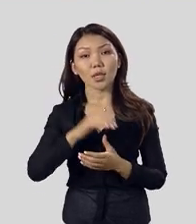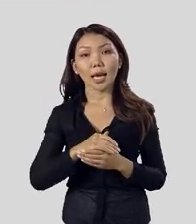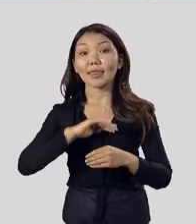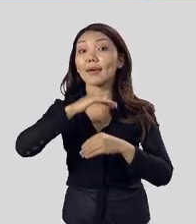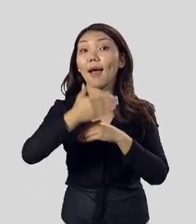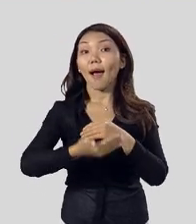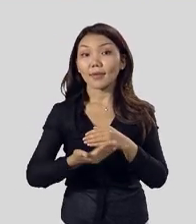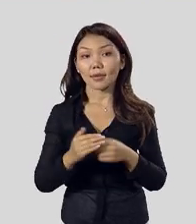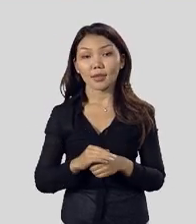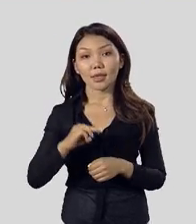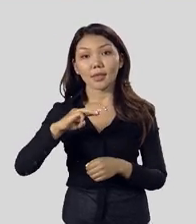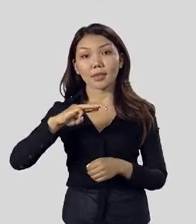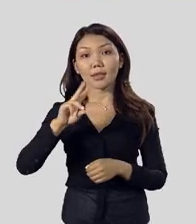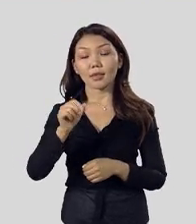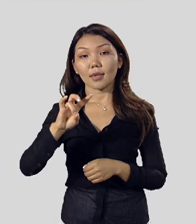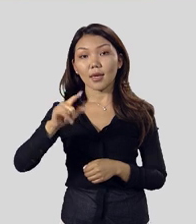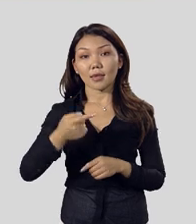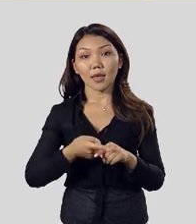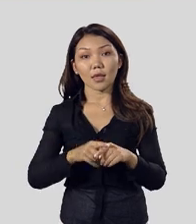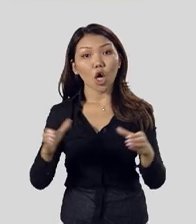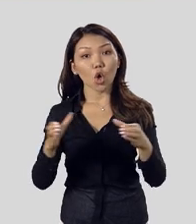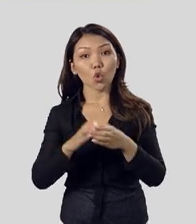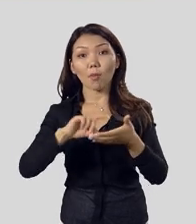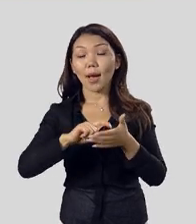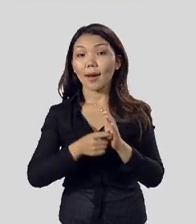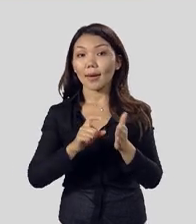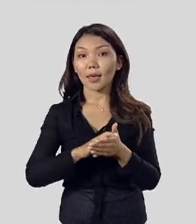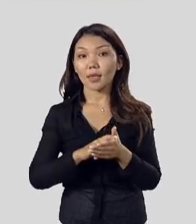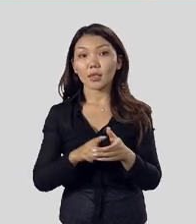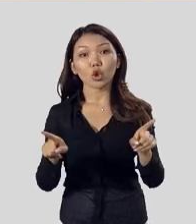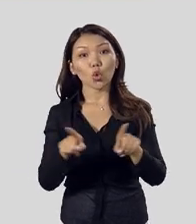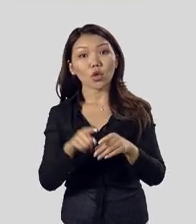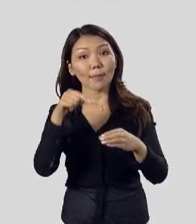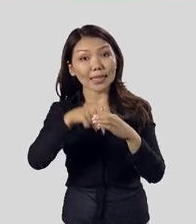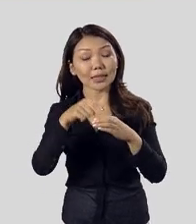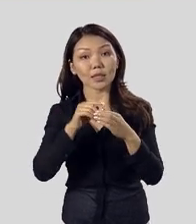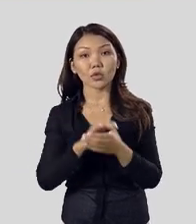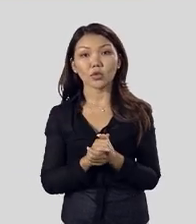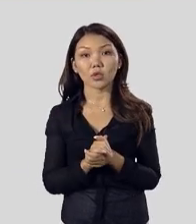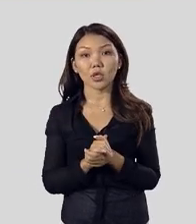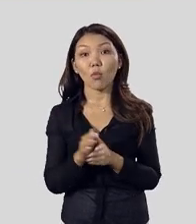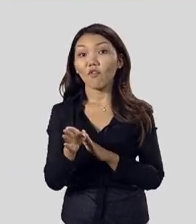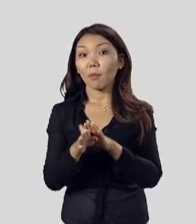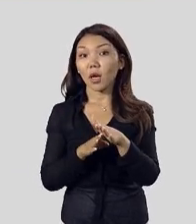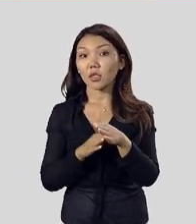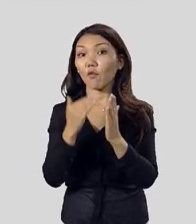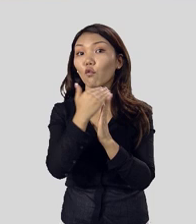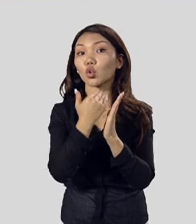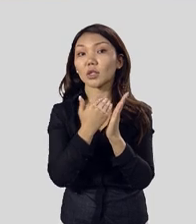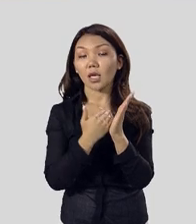тканях ткань эта группа клеток сходных по строению и по выполняемым